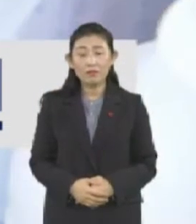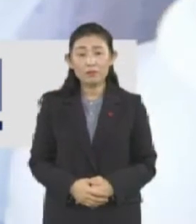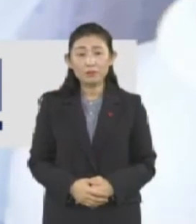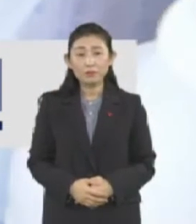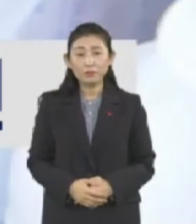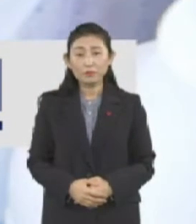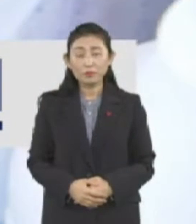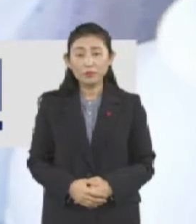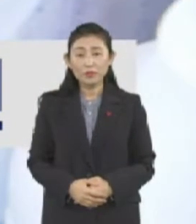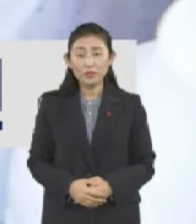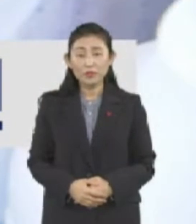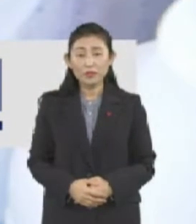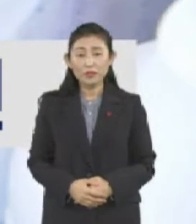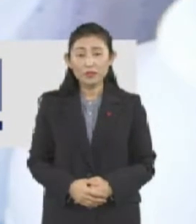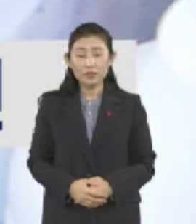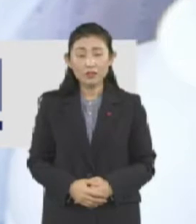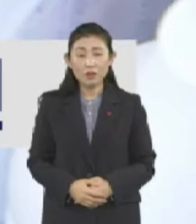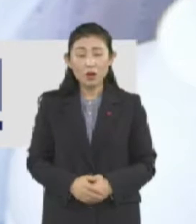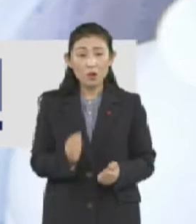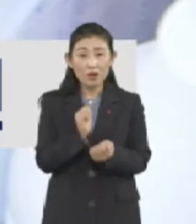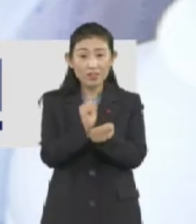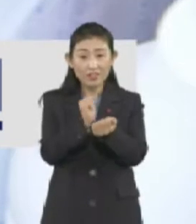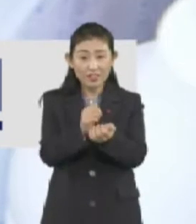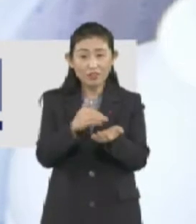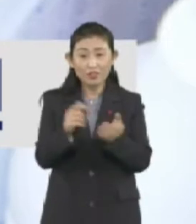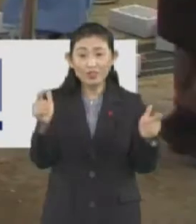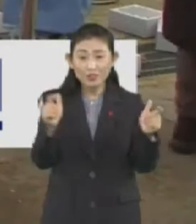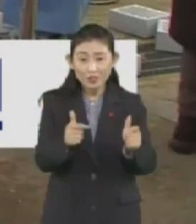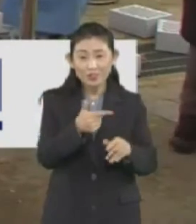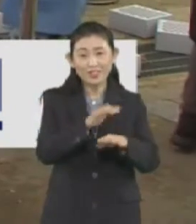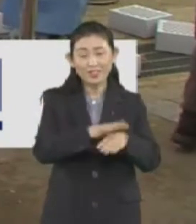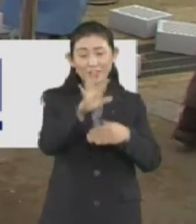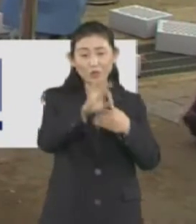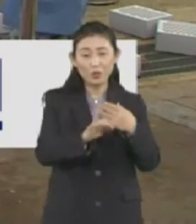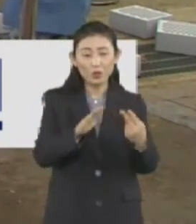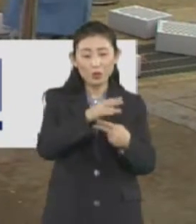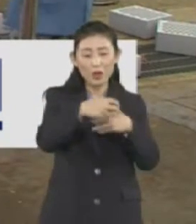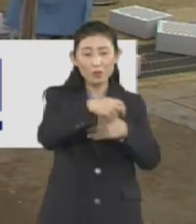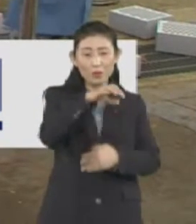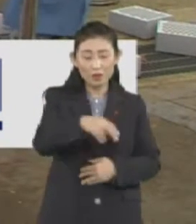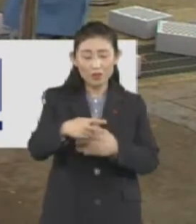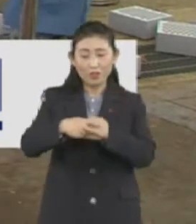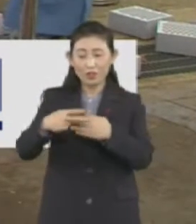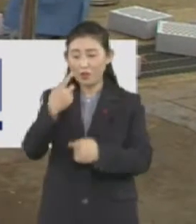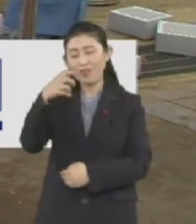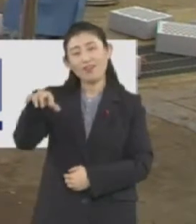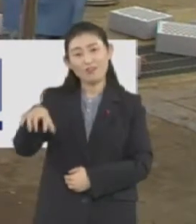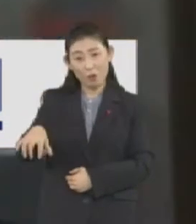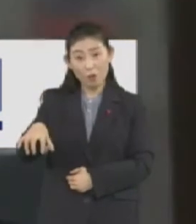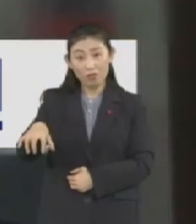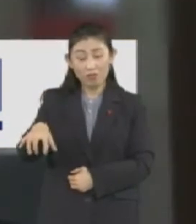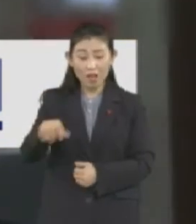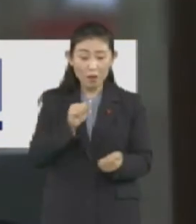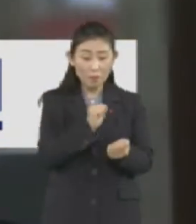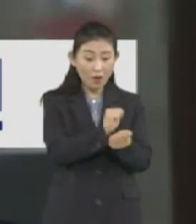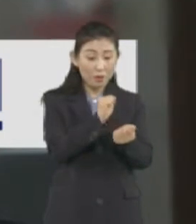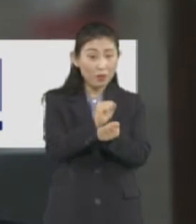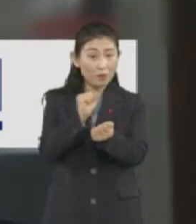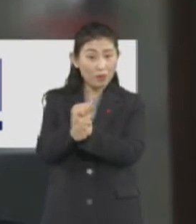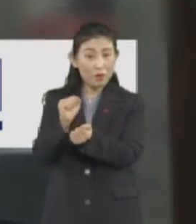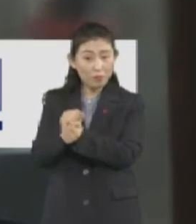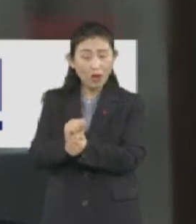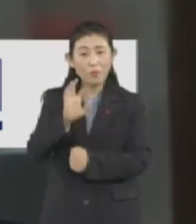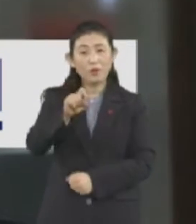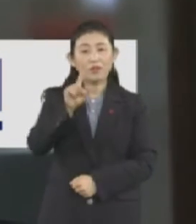되었습니다 박신자 가 큰 폭으로 감소한 대전에서는 서구 요양 대원과 대덕구 학원 등 기존 감형 군을 중심으로